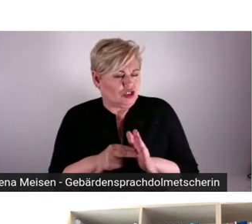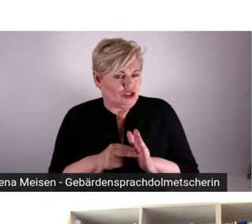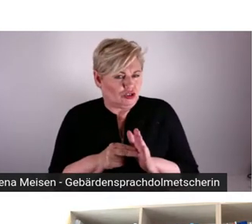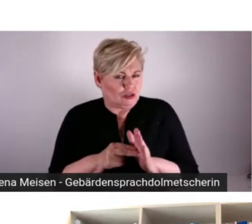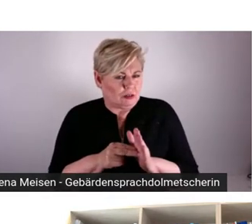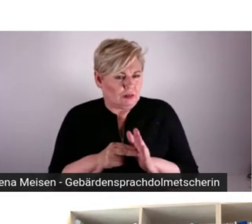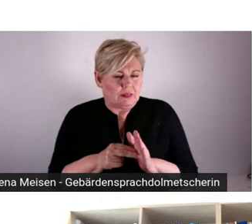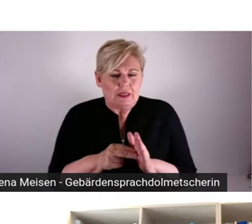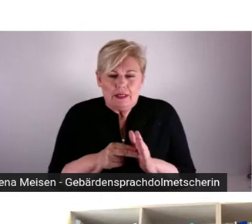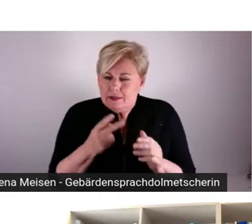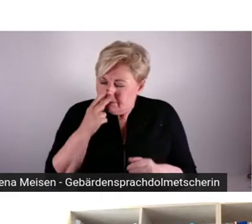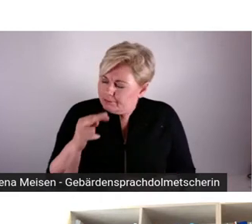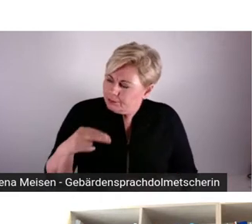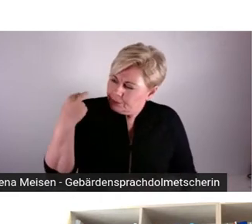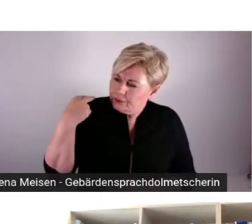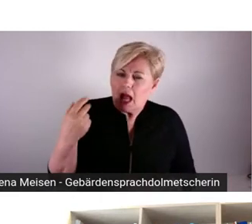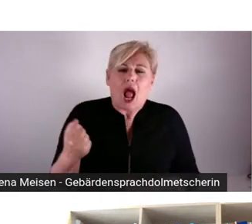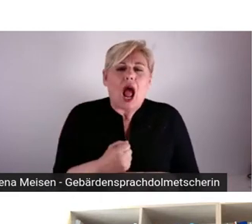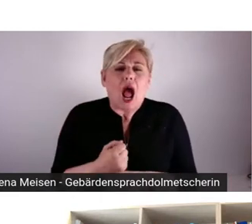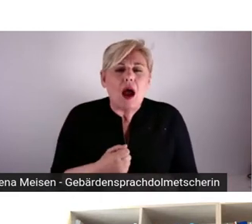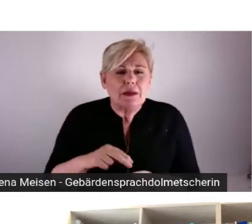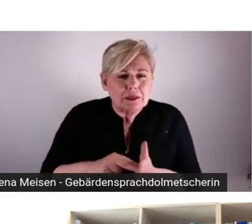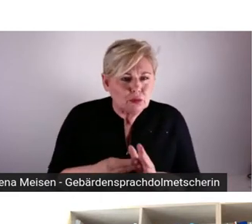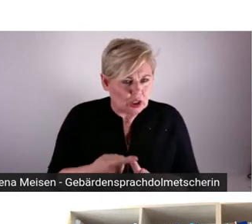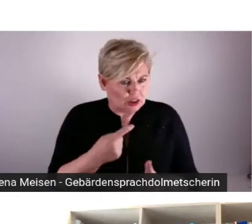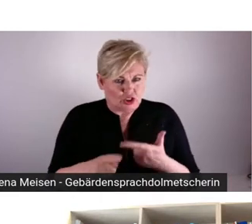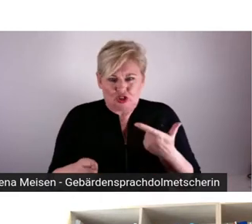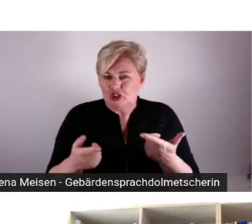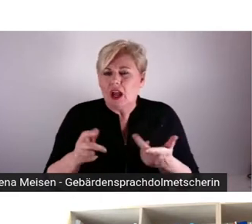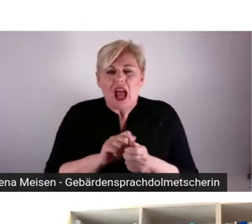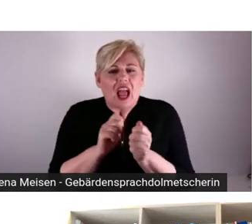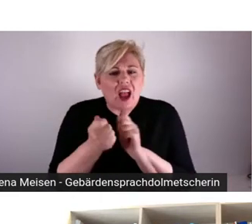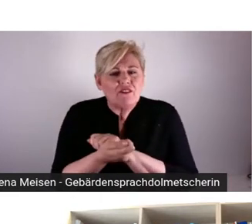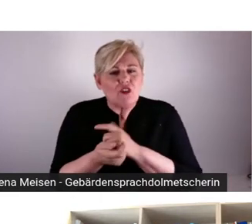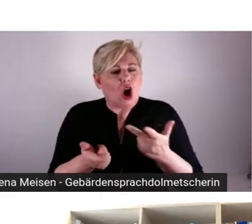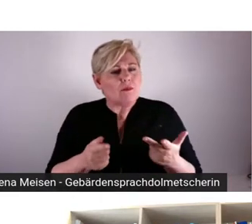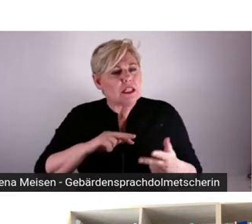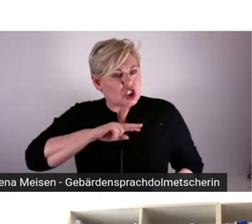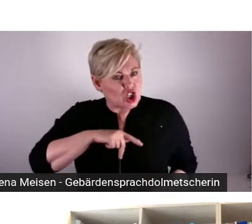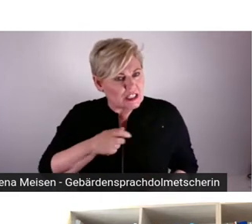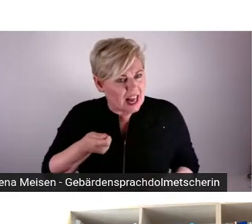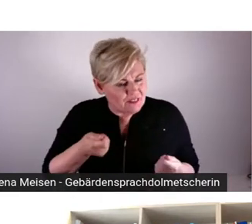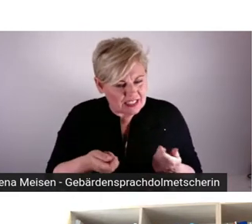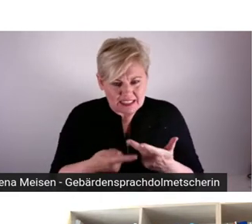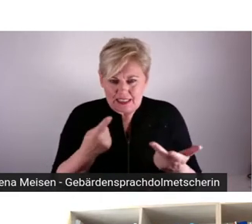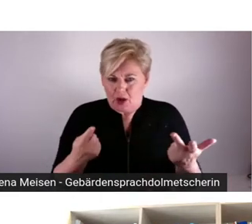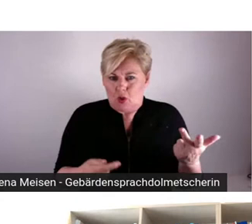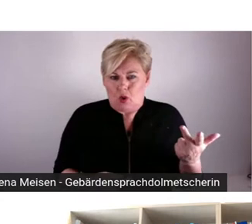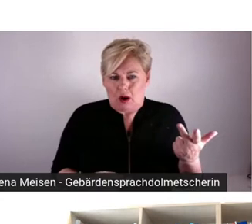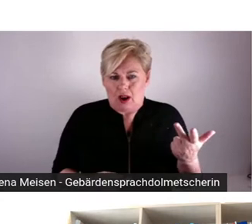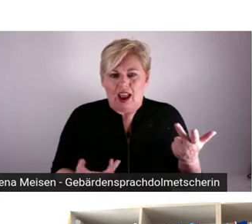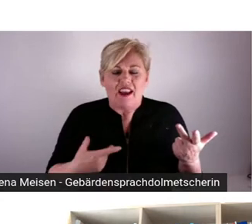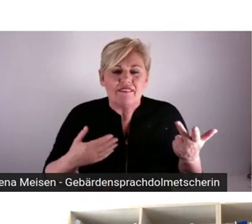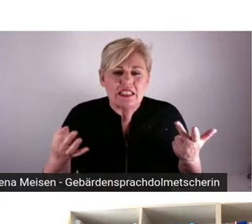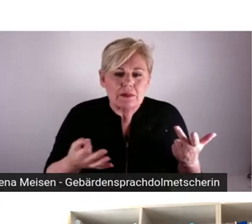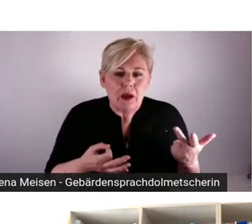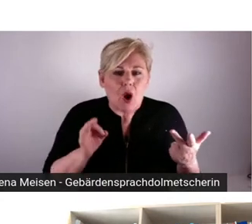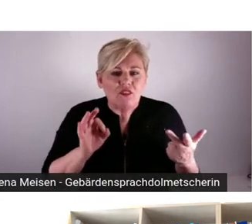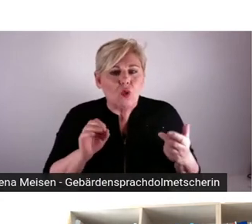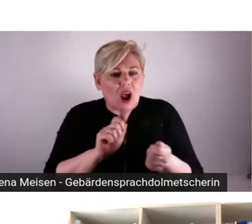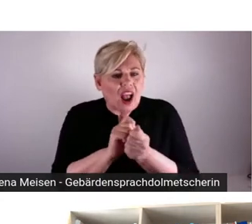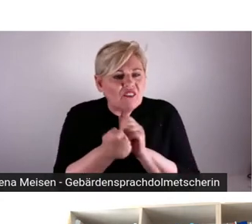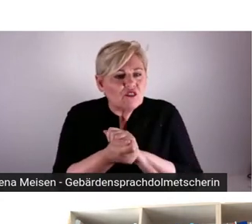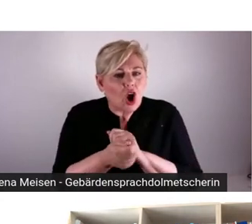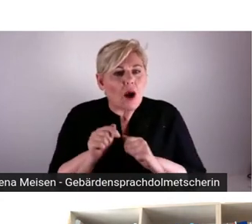wir arbeitsmarktpolitisch? Was brauchen wir an Reformen von der Sozialversicherungssysteme? Was brauchen wir für Reformen